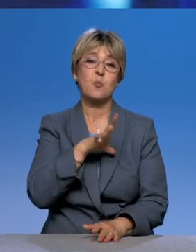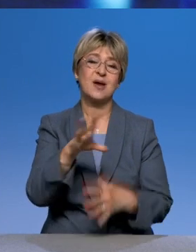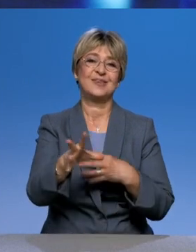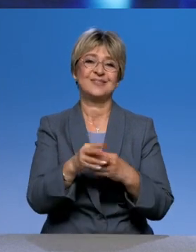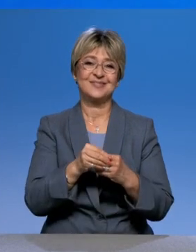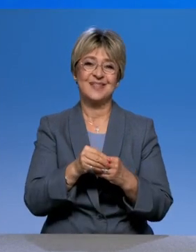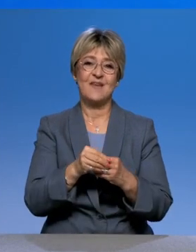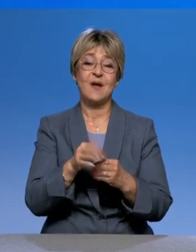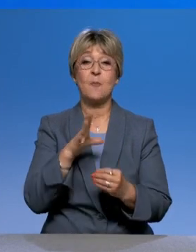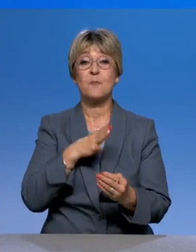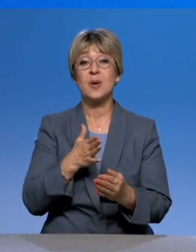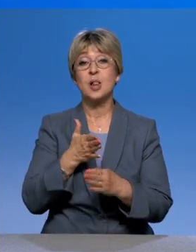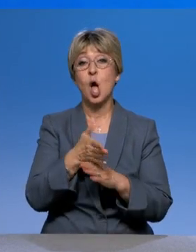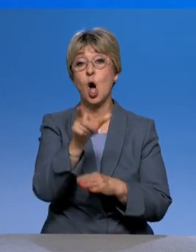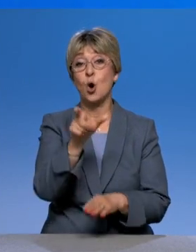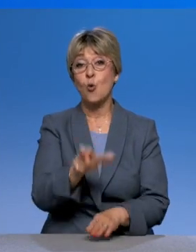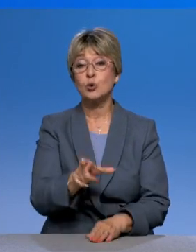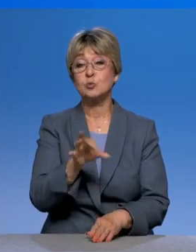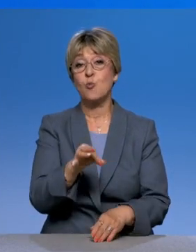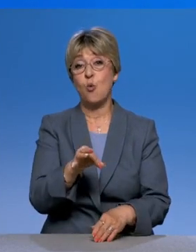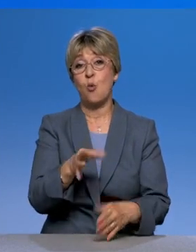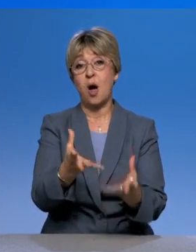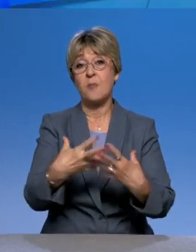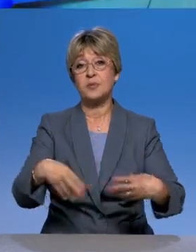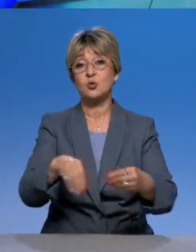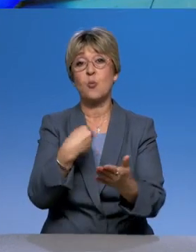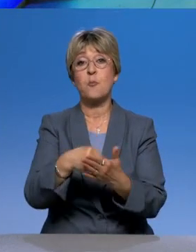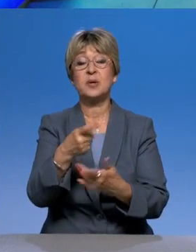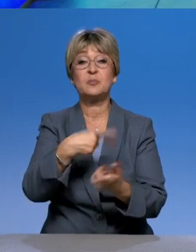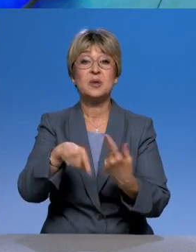Савелов, член президиума Объединения предпринимателей «Опора